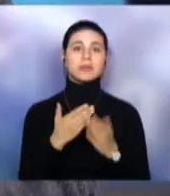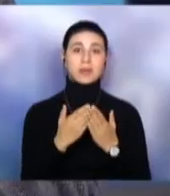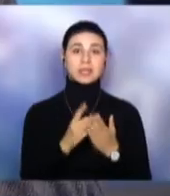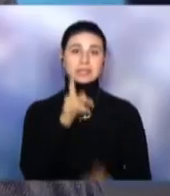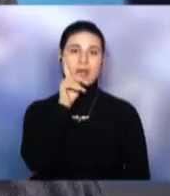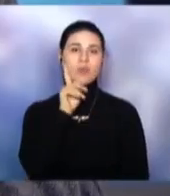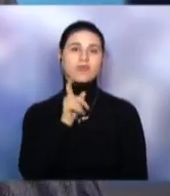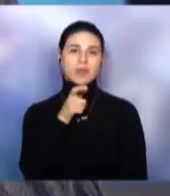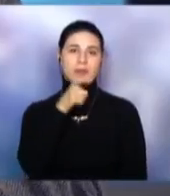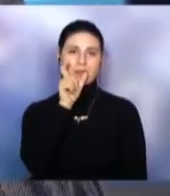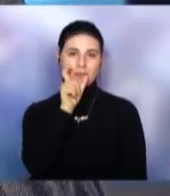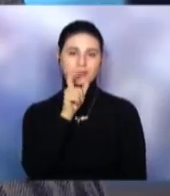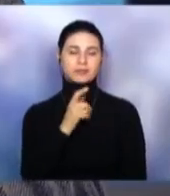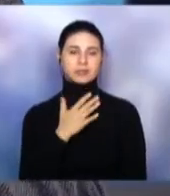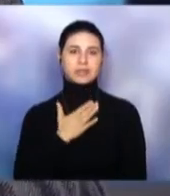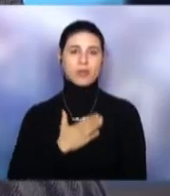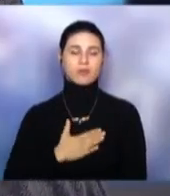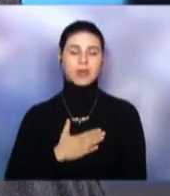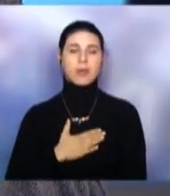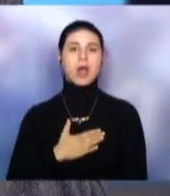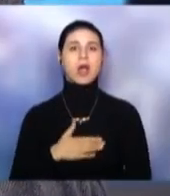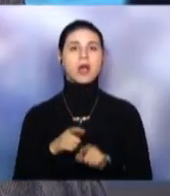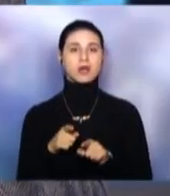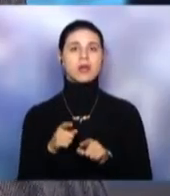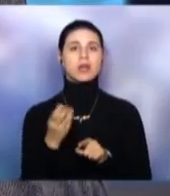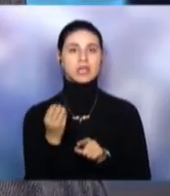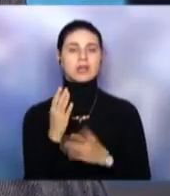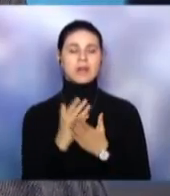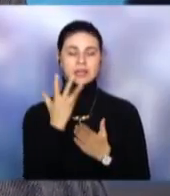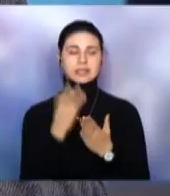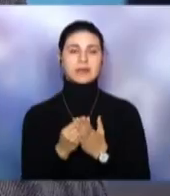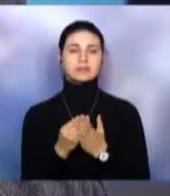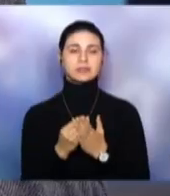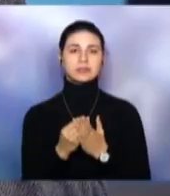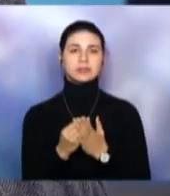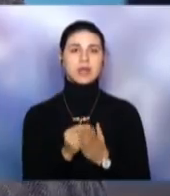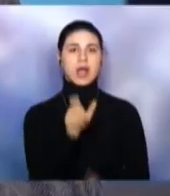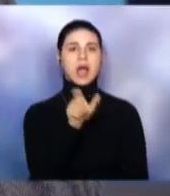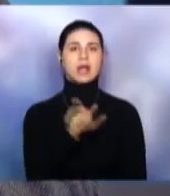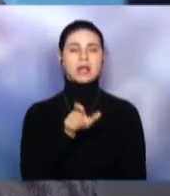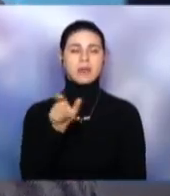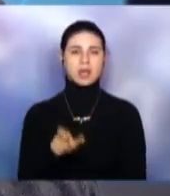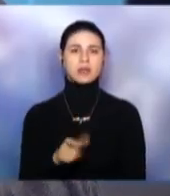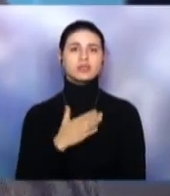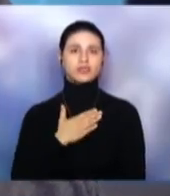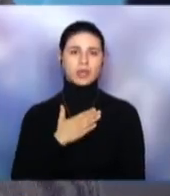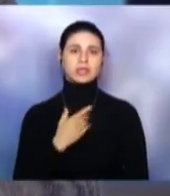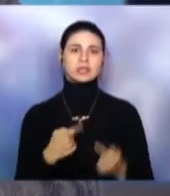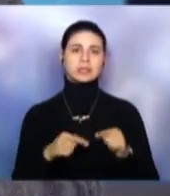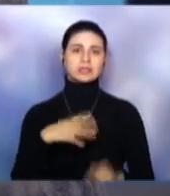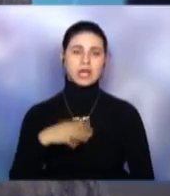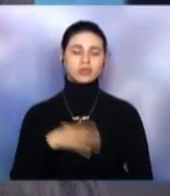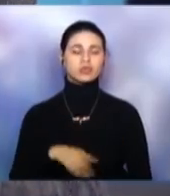გარდასიამოვნებისა თავისი გვერდით მოვლენებს, რომელსაც ჩვენი მოსახლე, ანუ არამარტო ჩვენი მოსახლეობა,